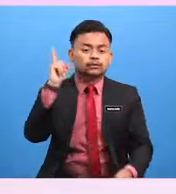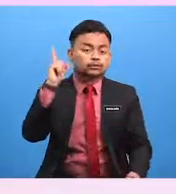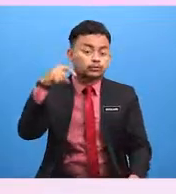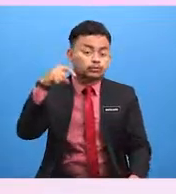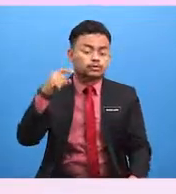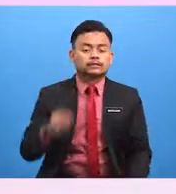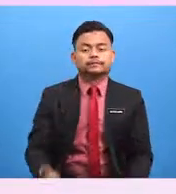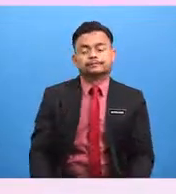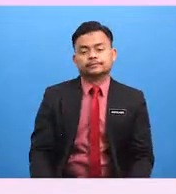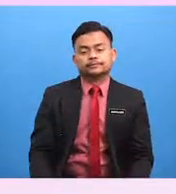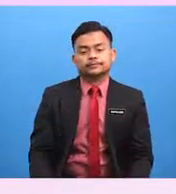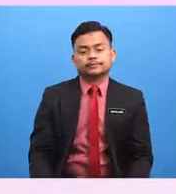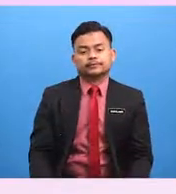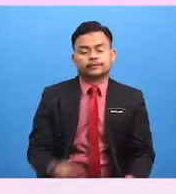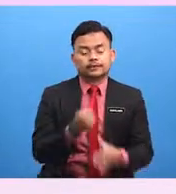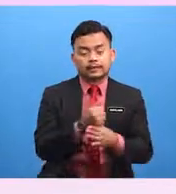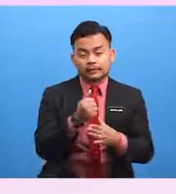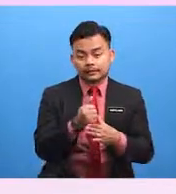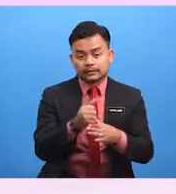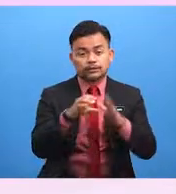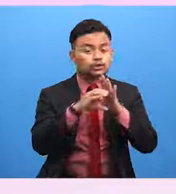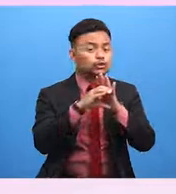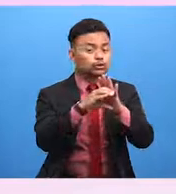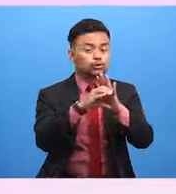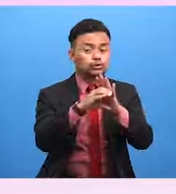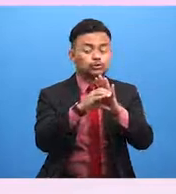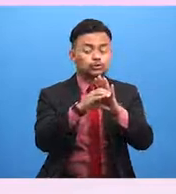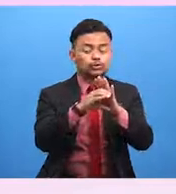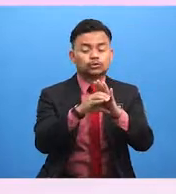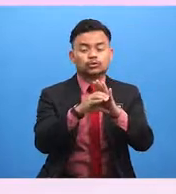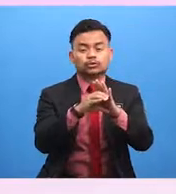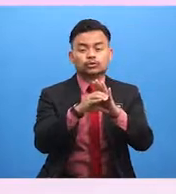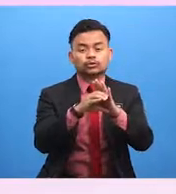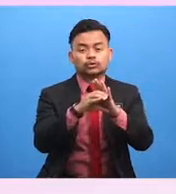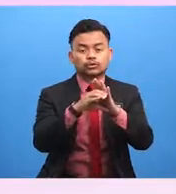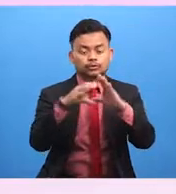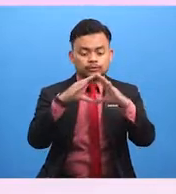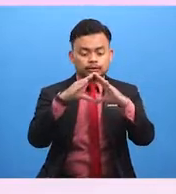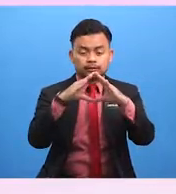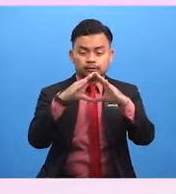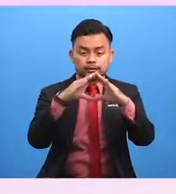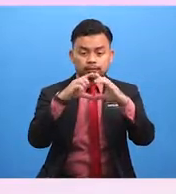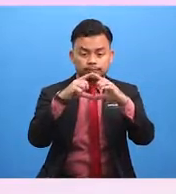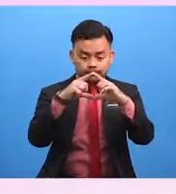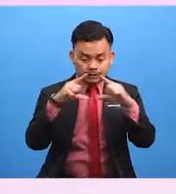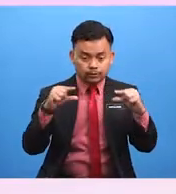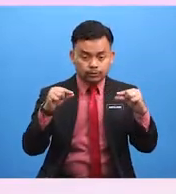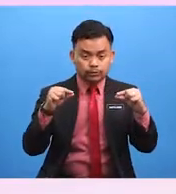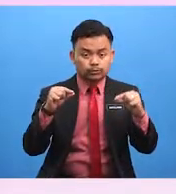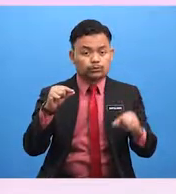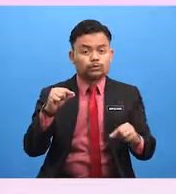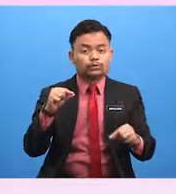Antara contoh objek yang berbentuk kubus ialah seperti dadu dan kub